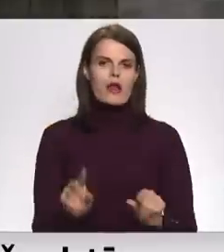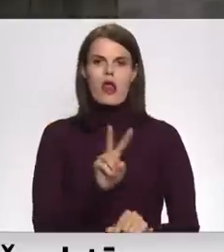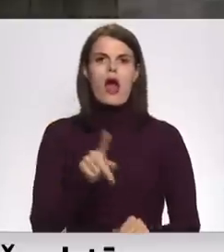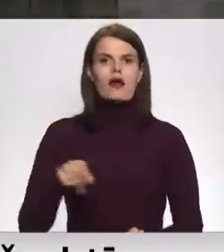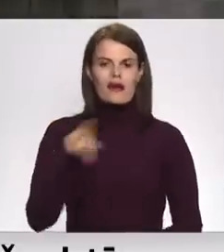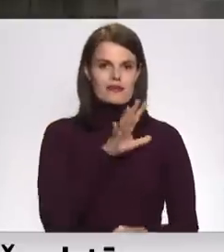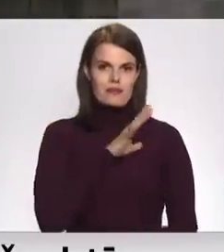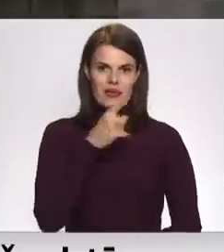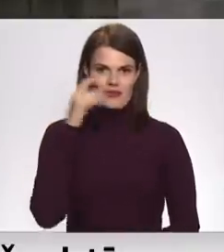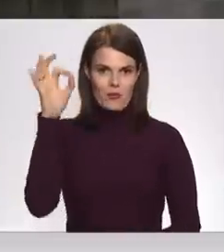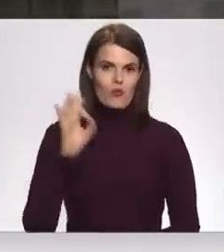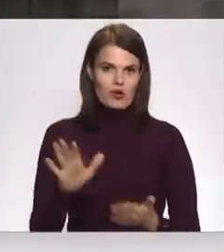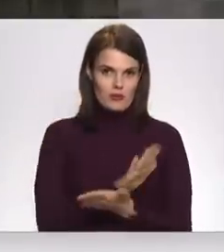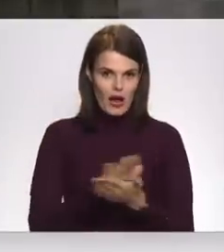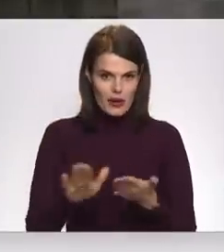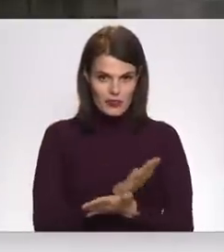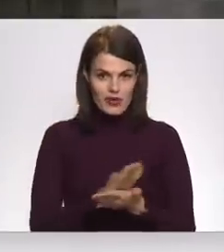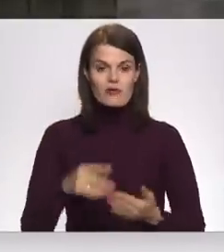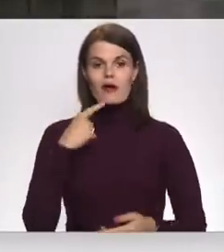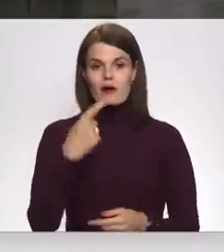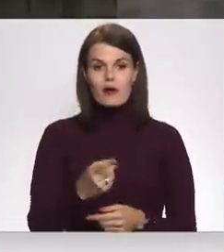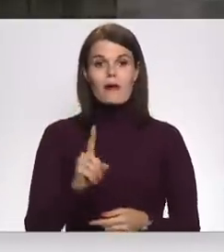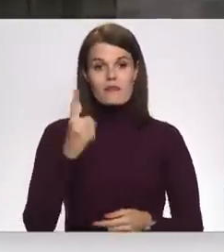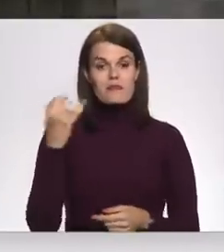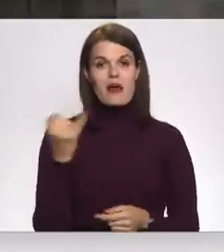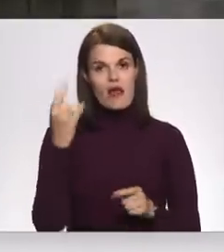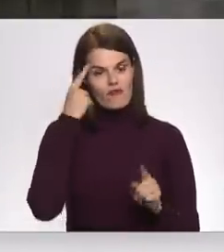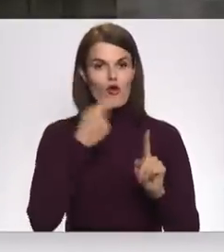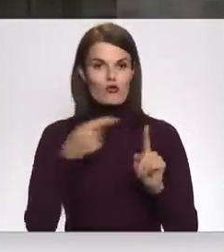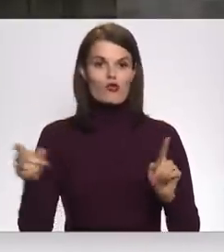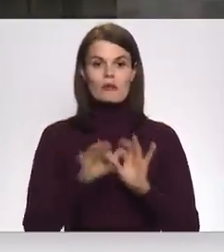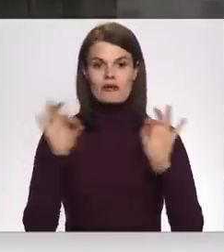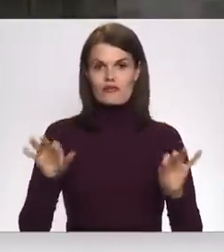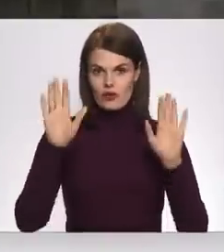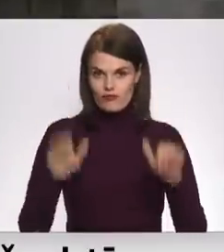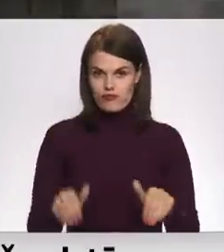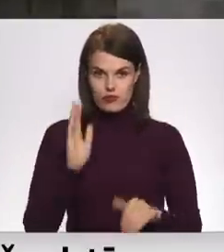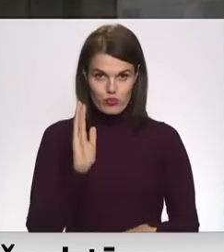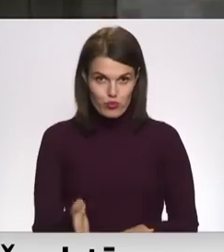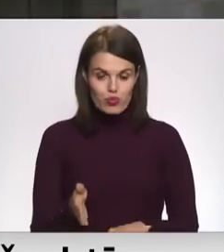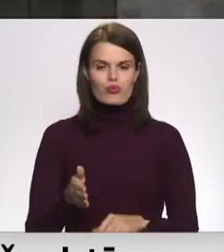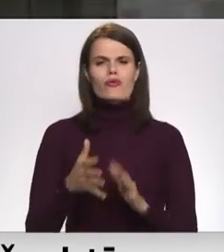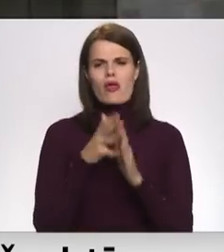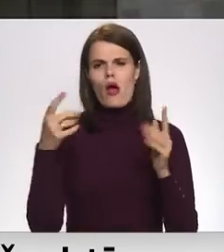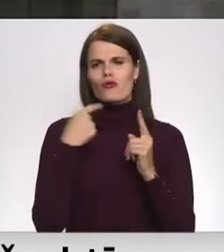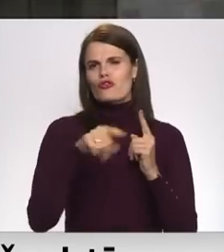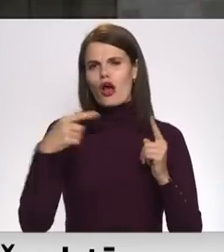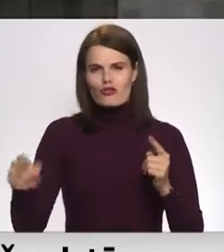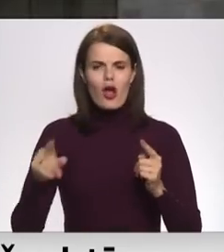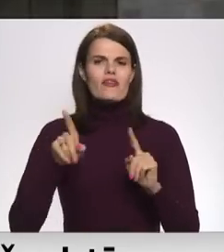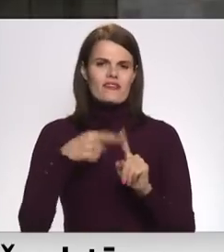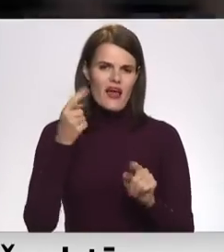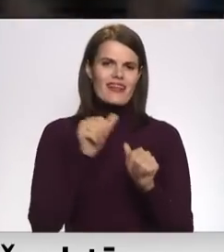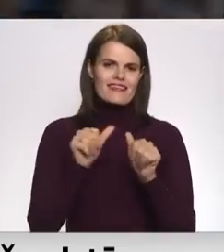tas no 1. janvāra varētu tikt ieviests. Šeit ir daudz varbūt detaļu, mēs šodien